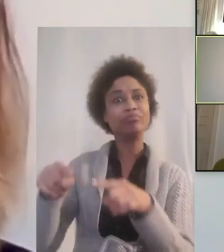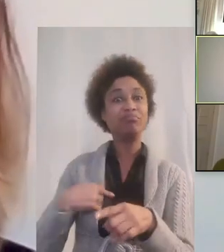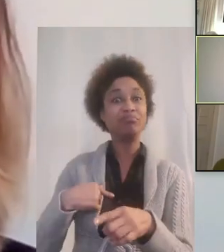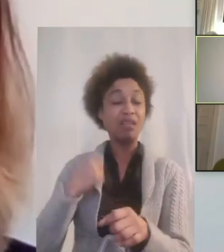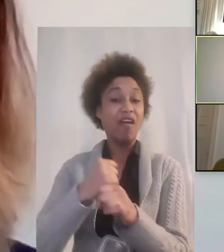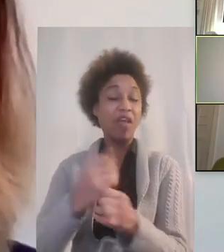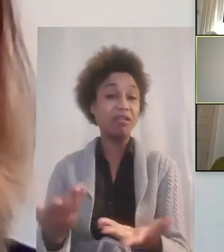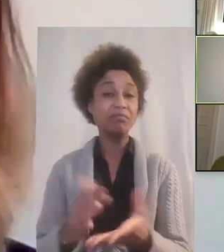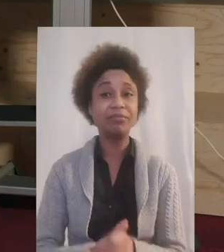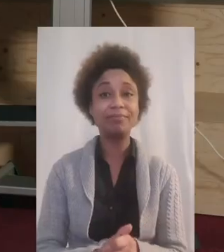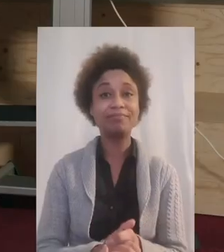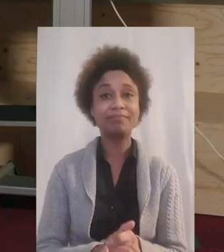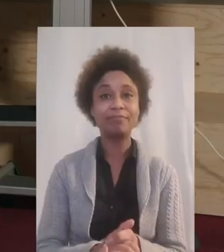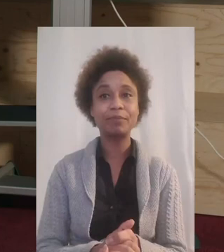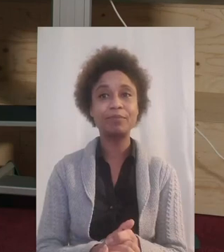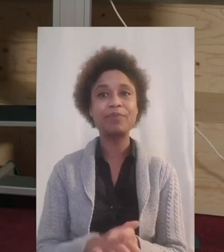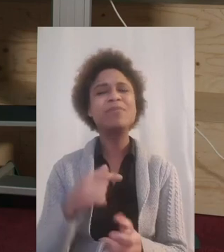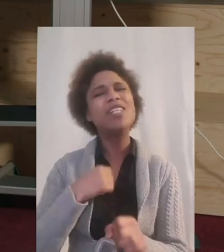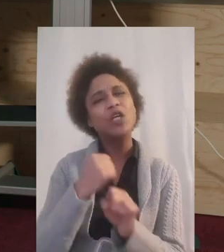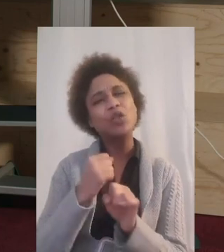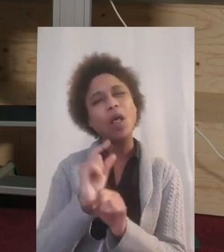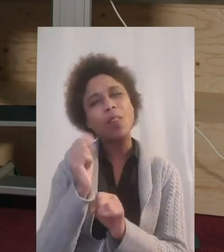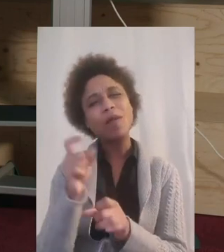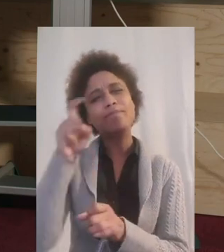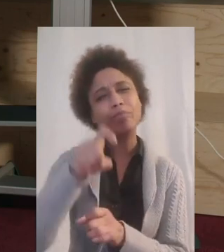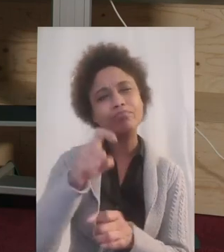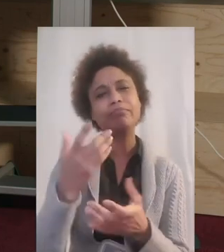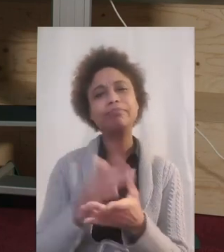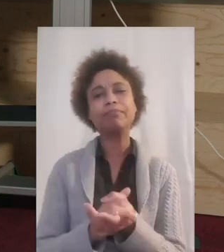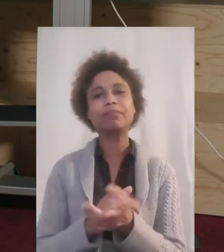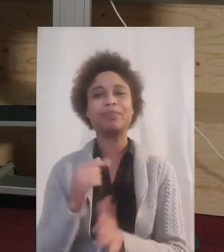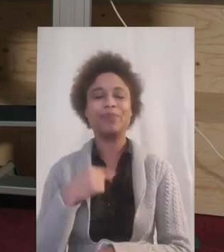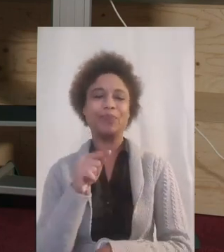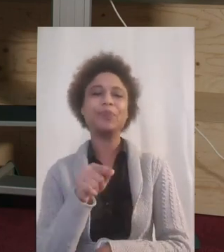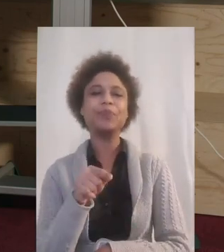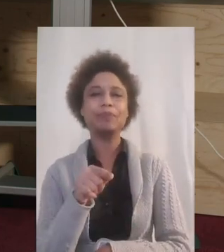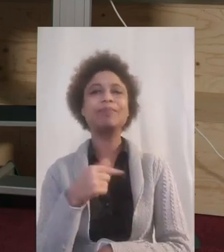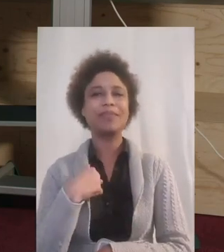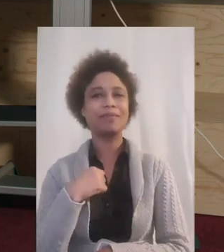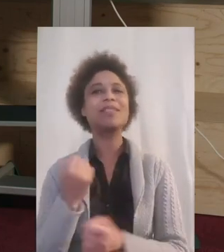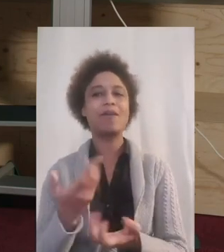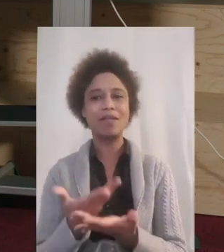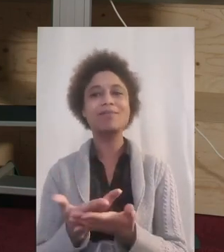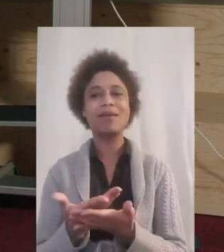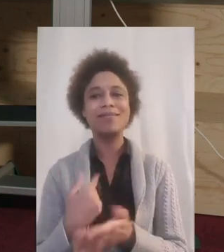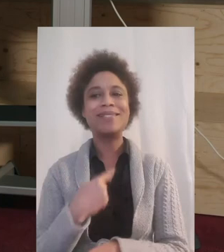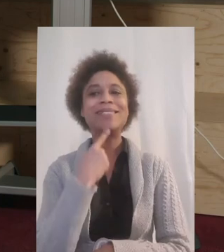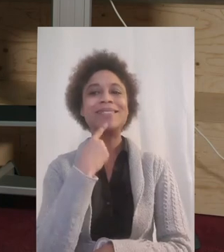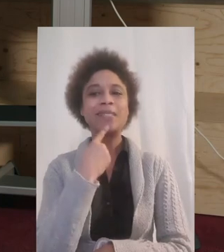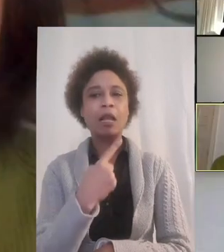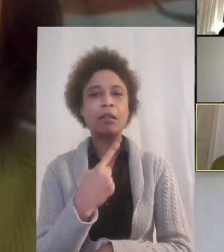werken. Als ik toch nog even aan mag sluiten. En dit is, dan kan ik ook meteen zeggen dat